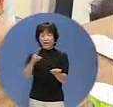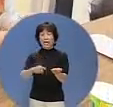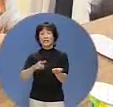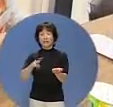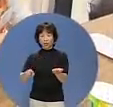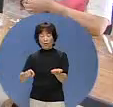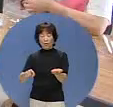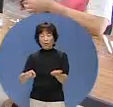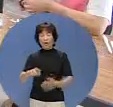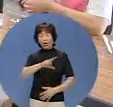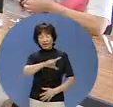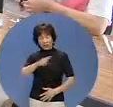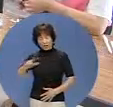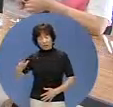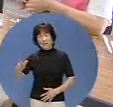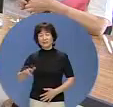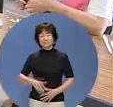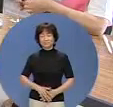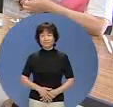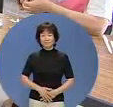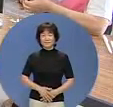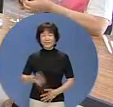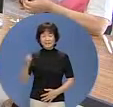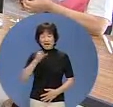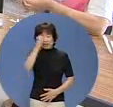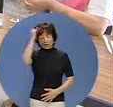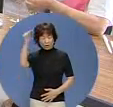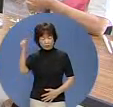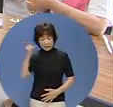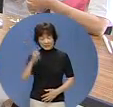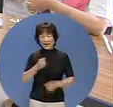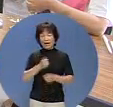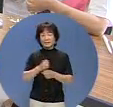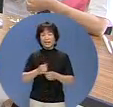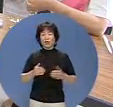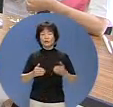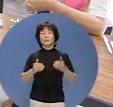などイメージを膨らませながら作業を進めていました。